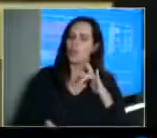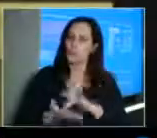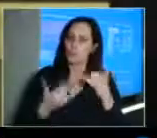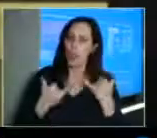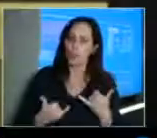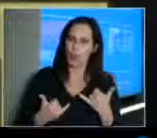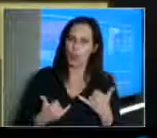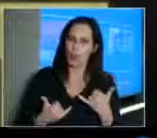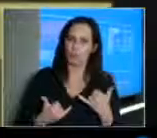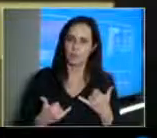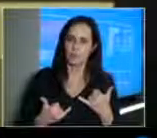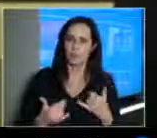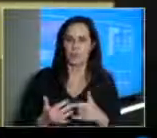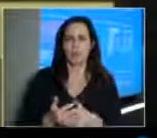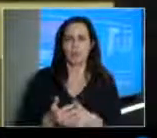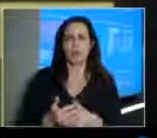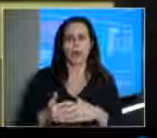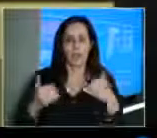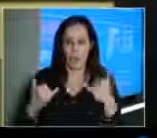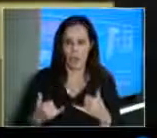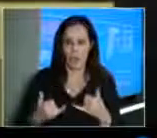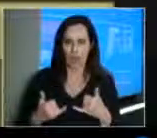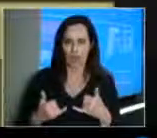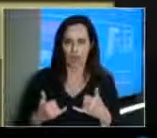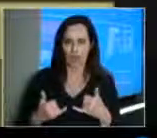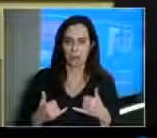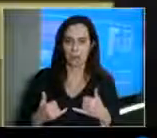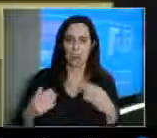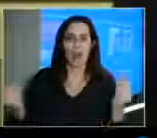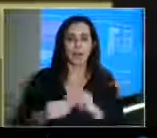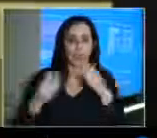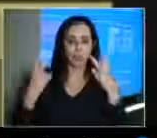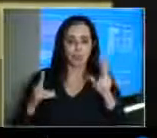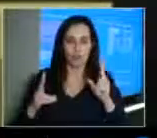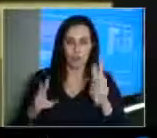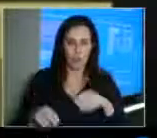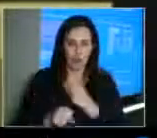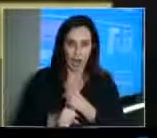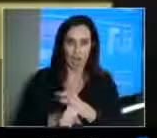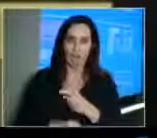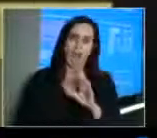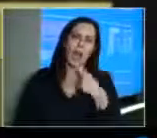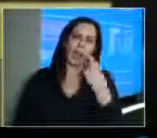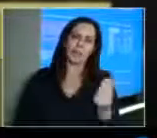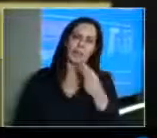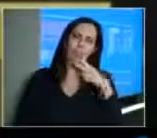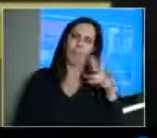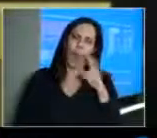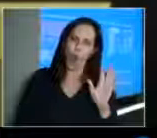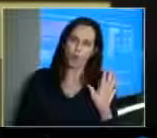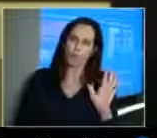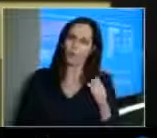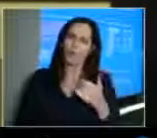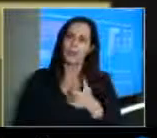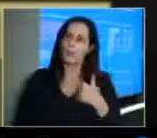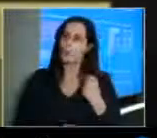עכשיו בשלב שכרגע הדבר העיקרי שאפשר להוציא זה מילים יפות והבטחות.